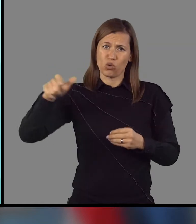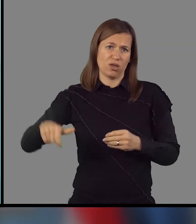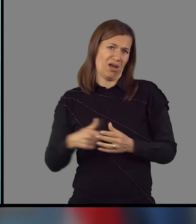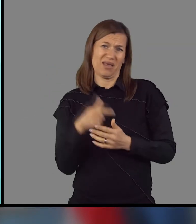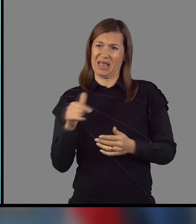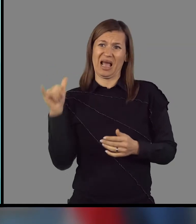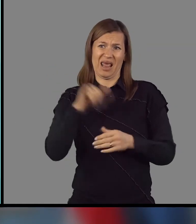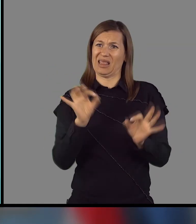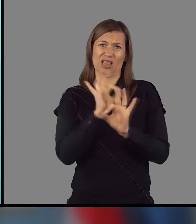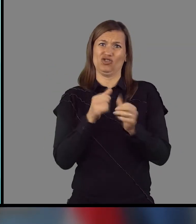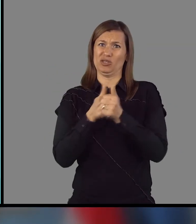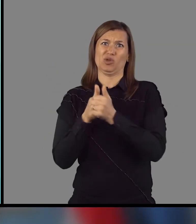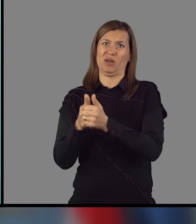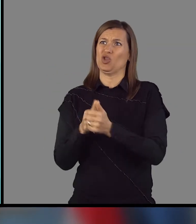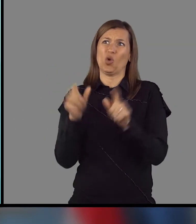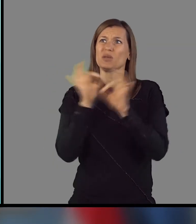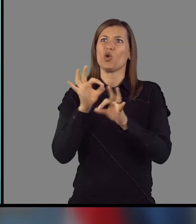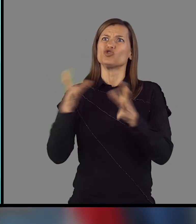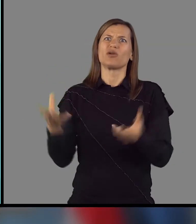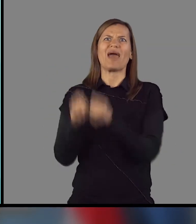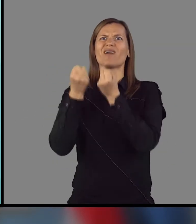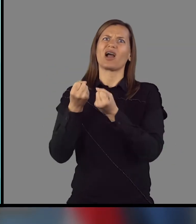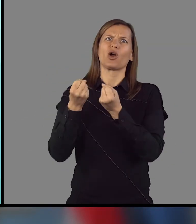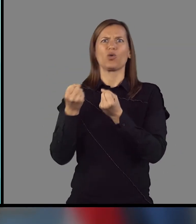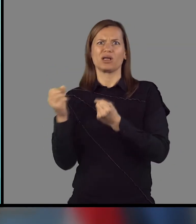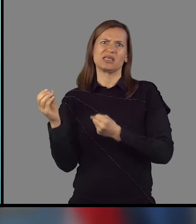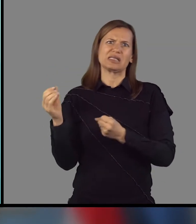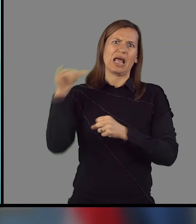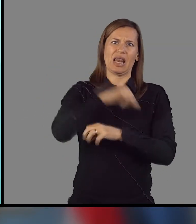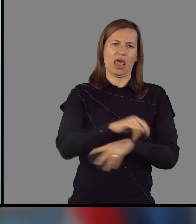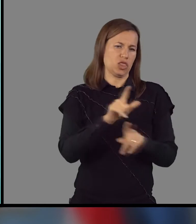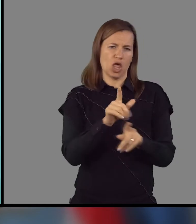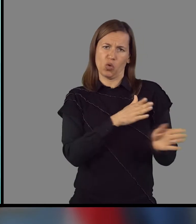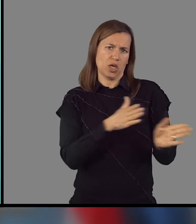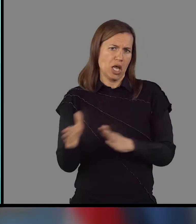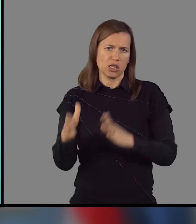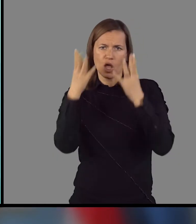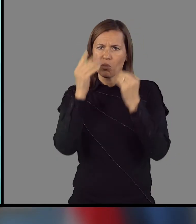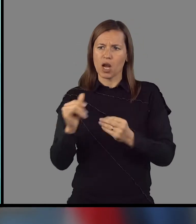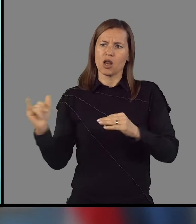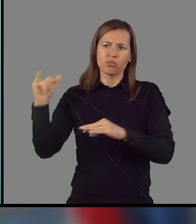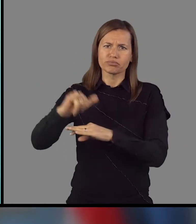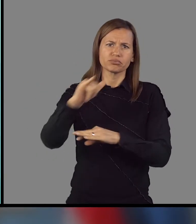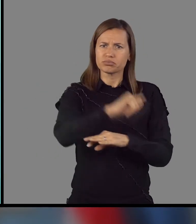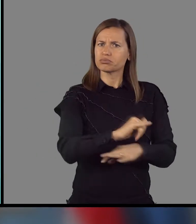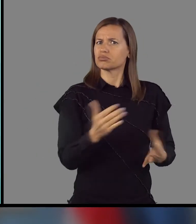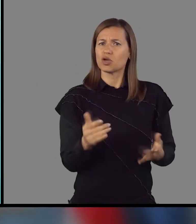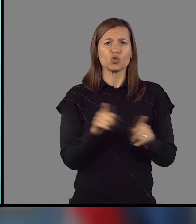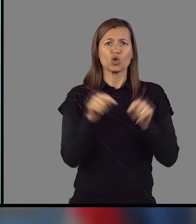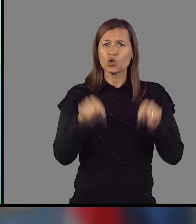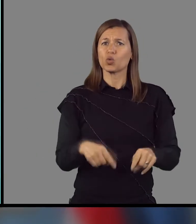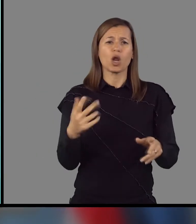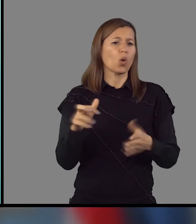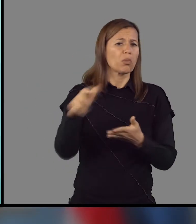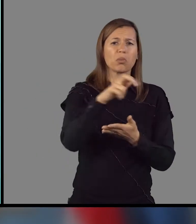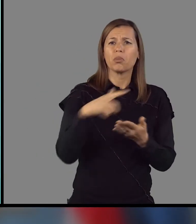normalna potnika sta, tega leta nismo spremljali, to ni bil noben evakuacijski let. To je bila redna linija in tudi tukaj